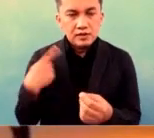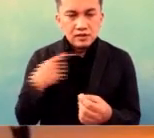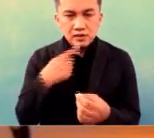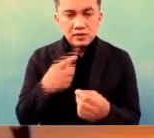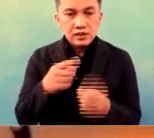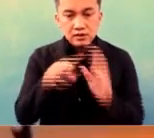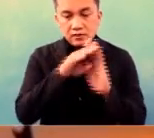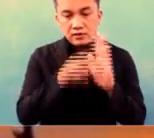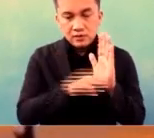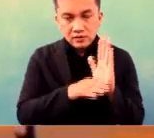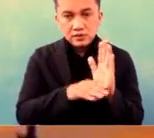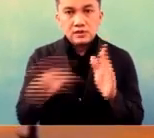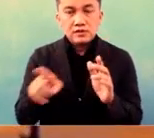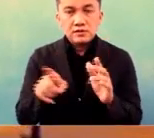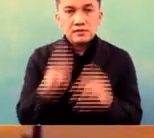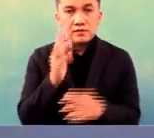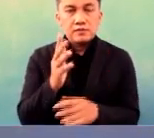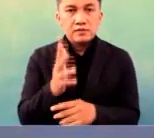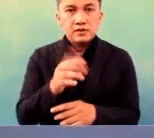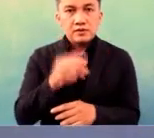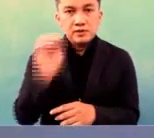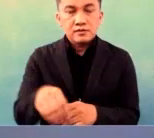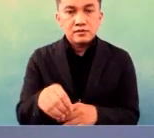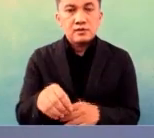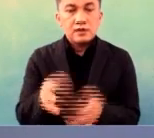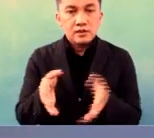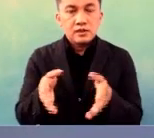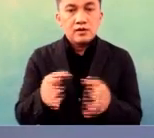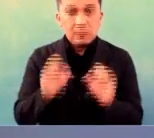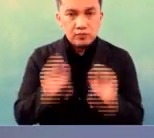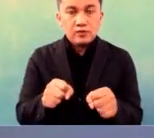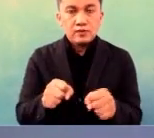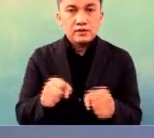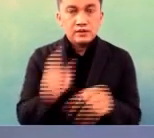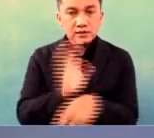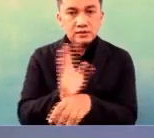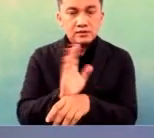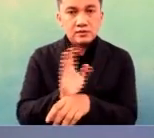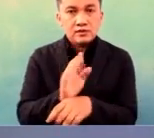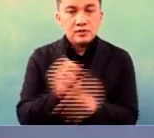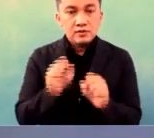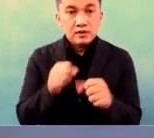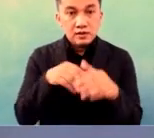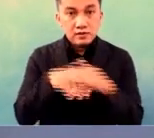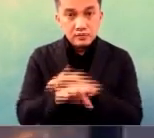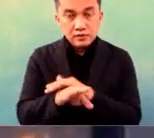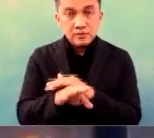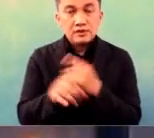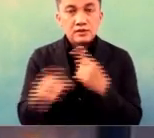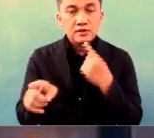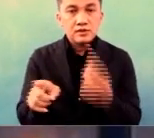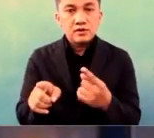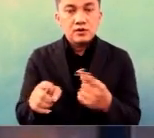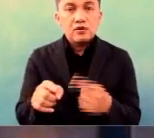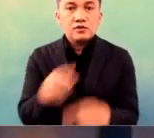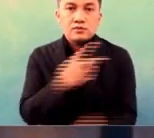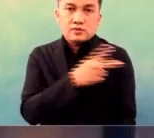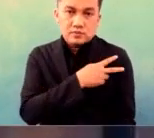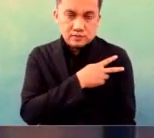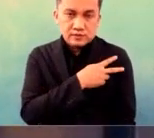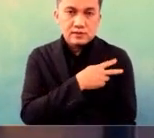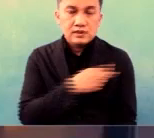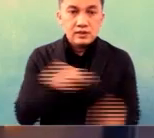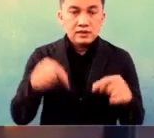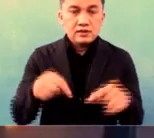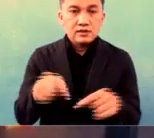Dito nga sa Green Hills, may mga safety markers ay nilagay para sa mga papasok at lalabas ng sinehan. May thermal scanner din sa entrance at may